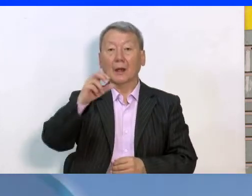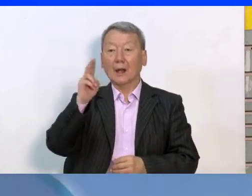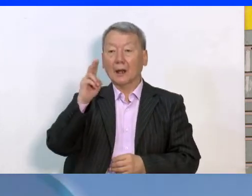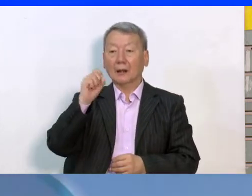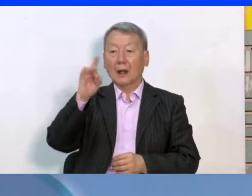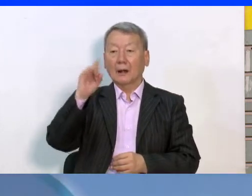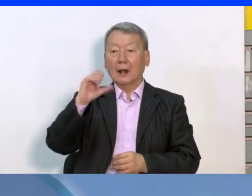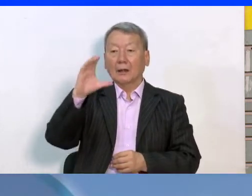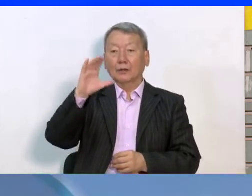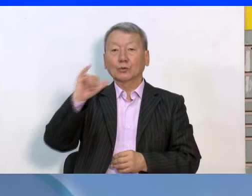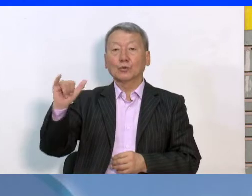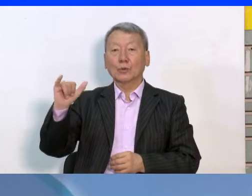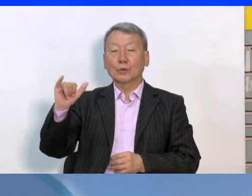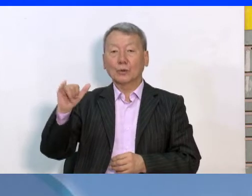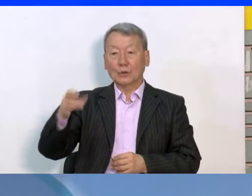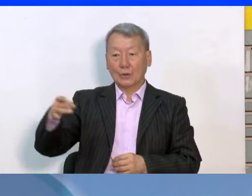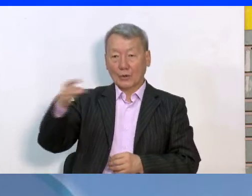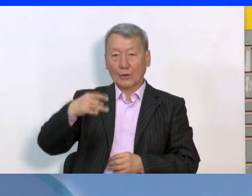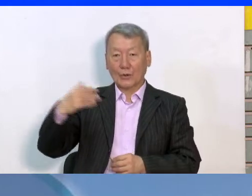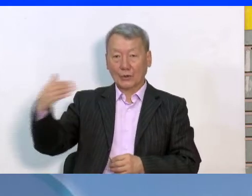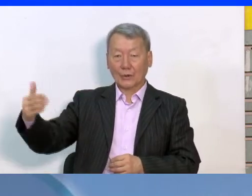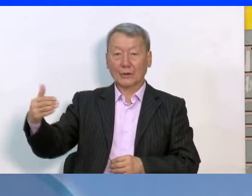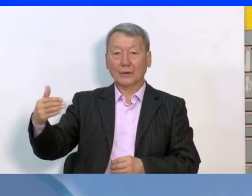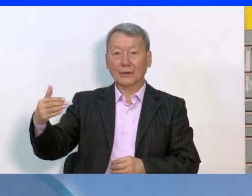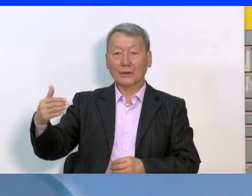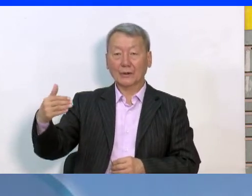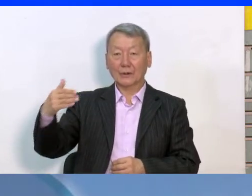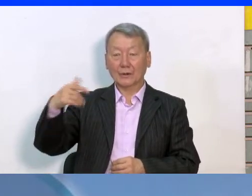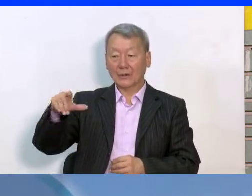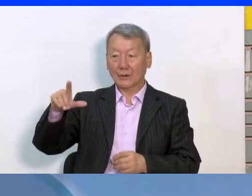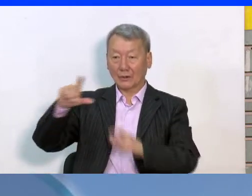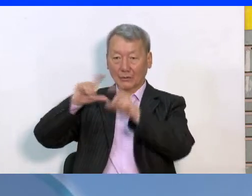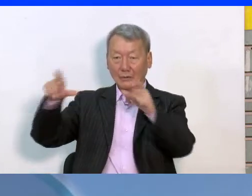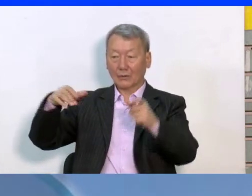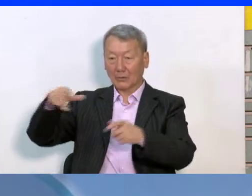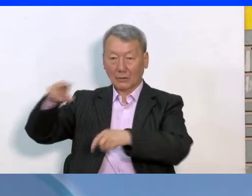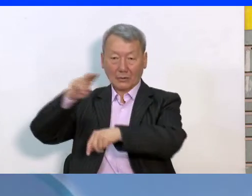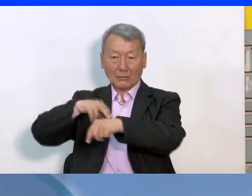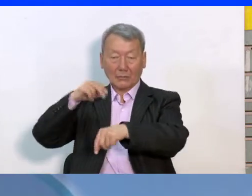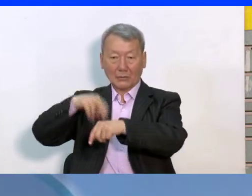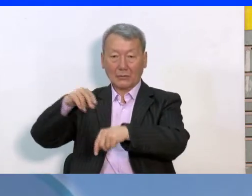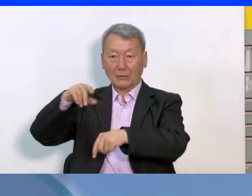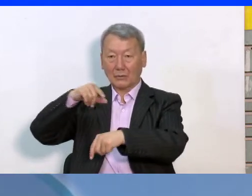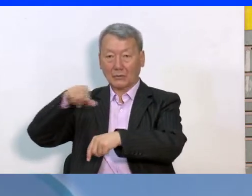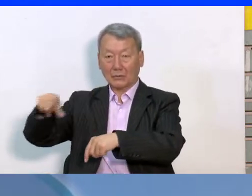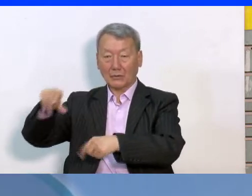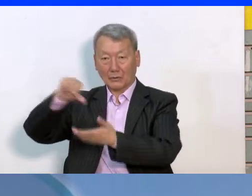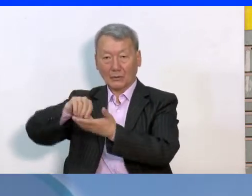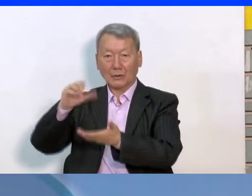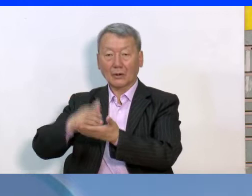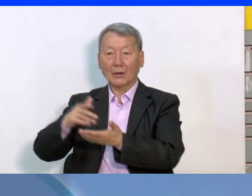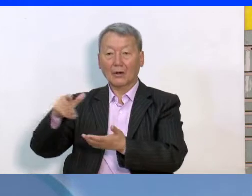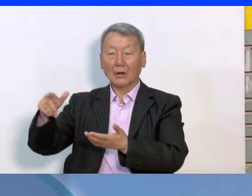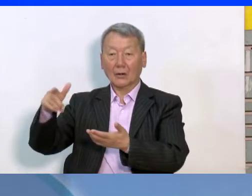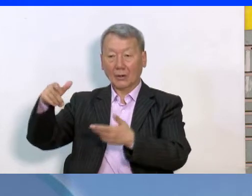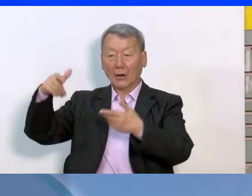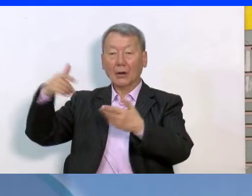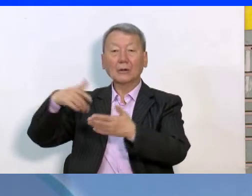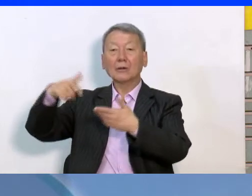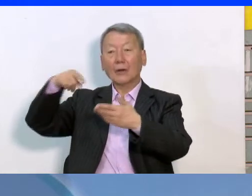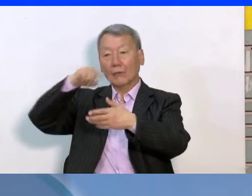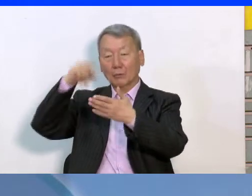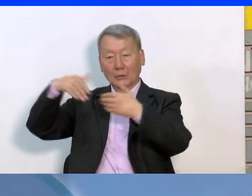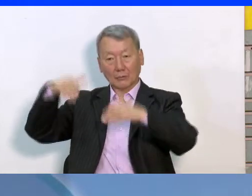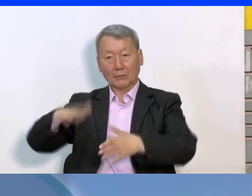районунда 20-30 кийинки учурларда дүкөнгө чыксак милиция кызматкерлери чектеп жатат. Ушундай чечим кабыл алынганбы